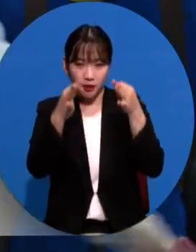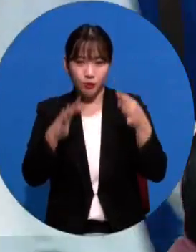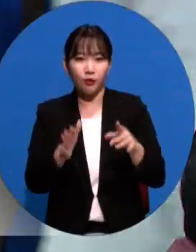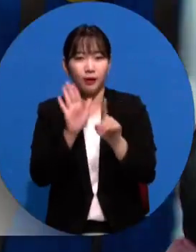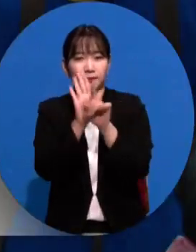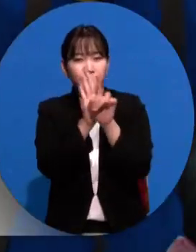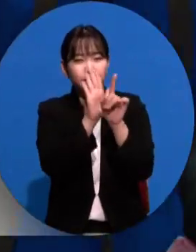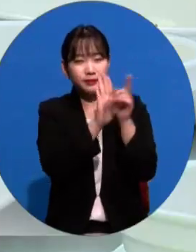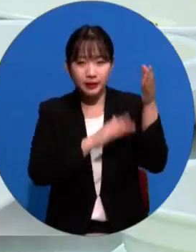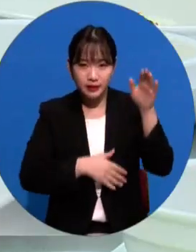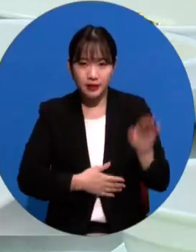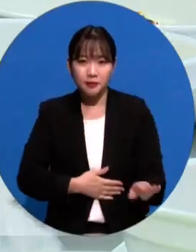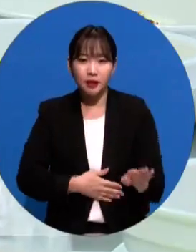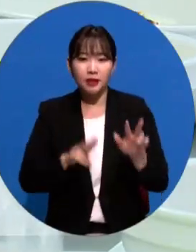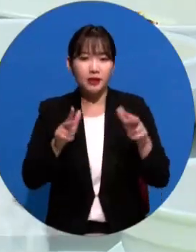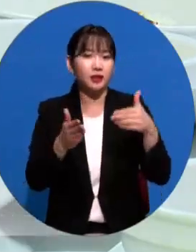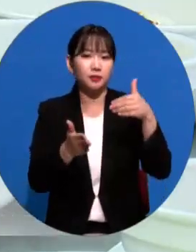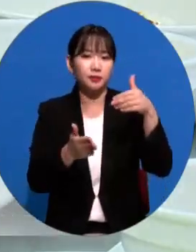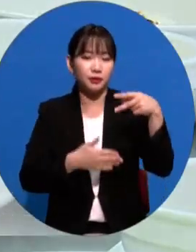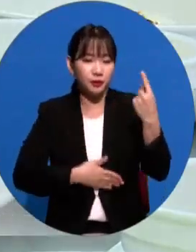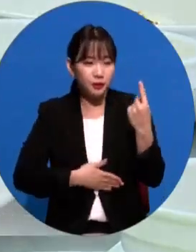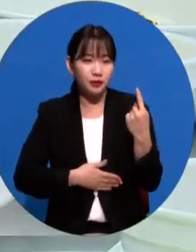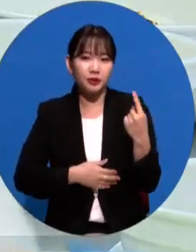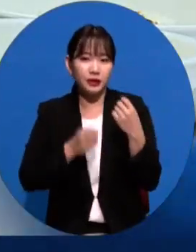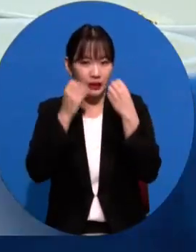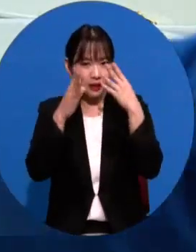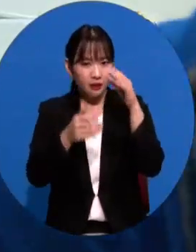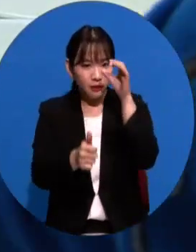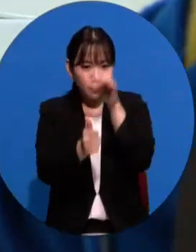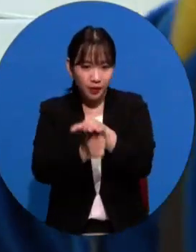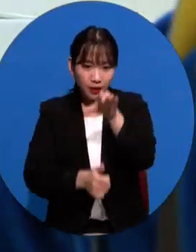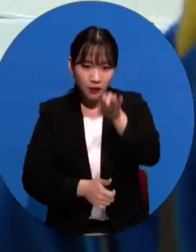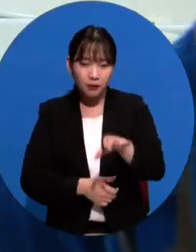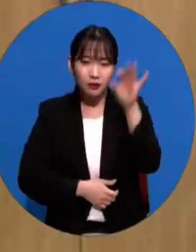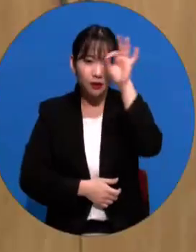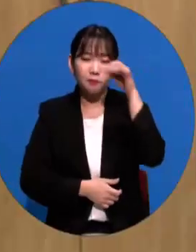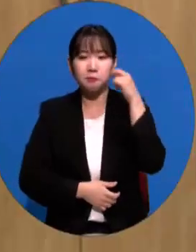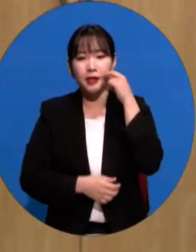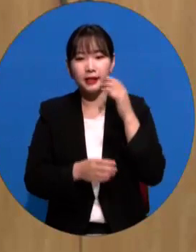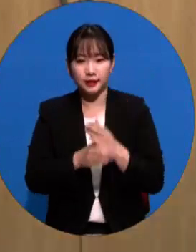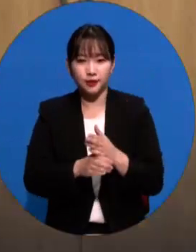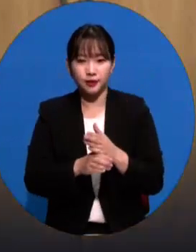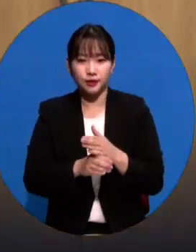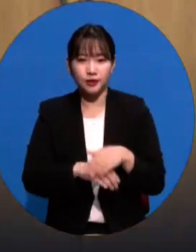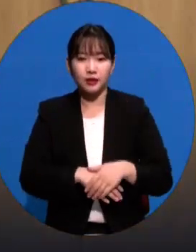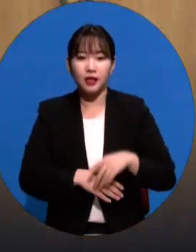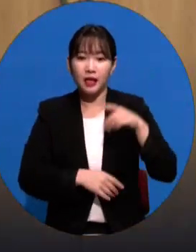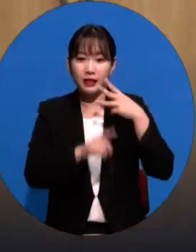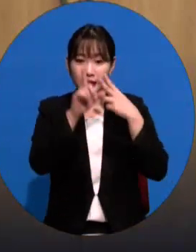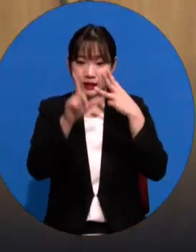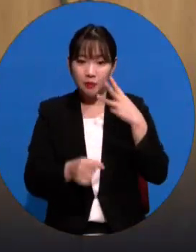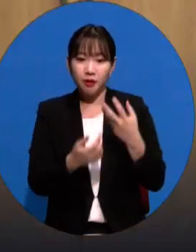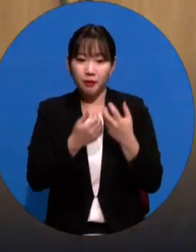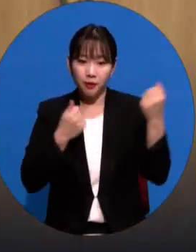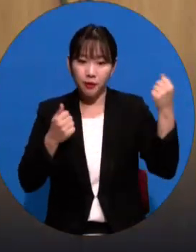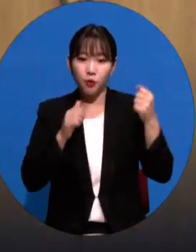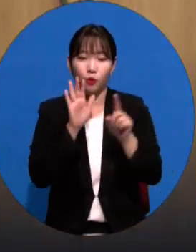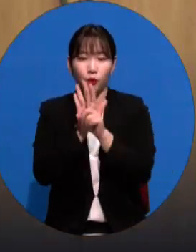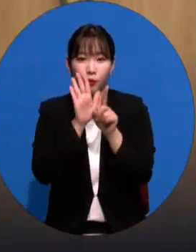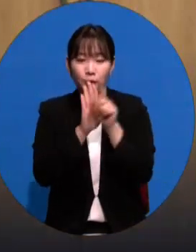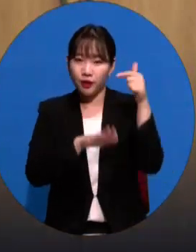위탁기관을 수소문했지만 아직도 새로운 위탁기관을 찾지 못하고 있습니다. 지금 저희가 바로 다음 달에 제가 지금 이제